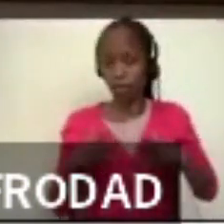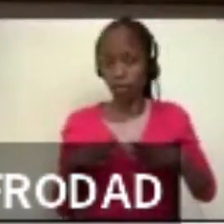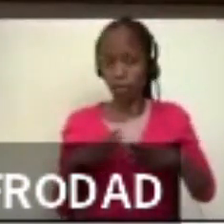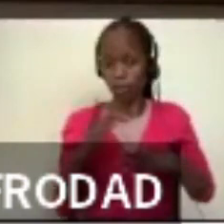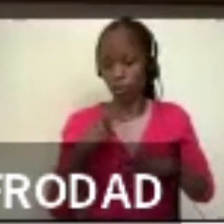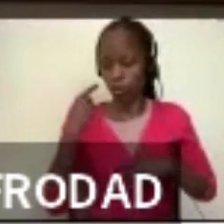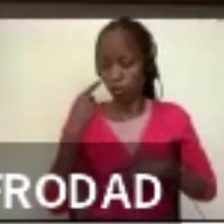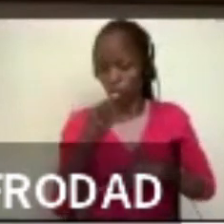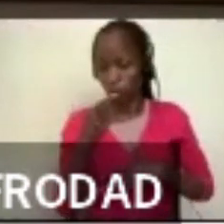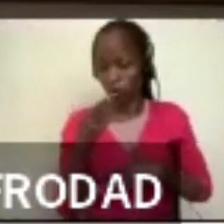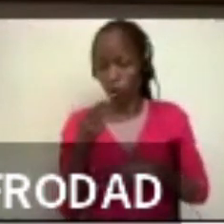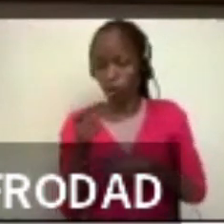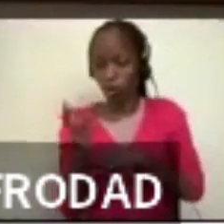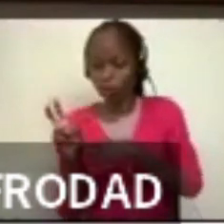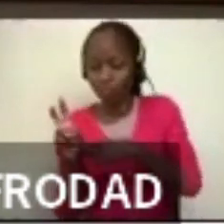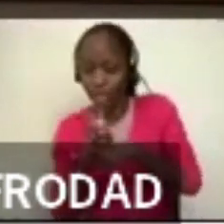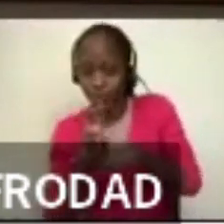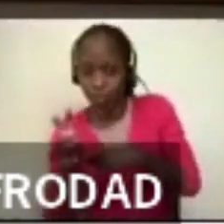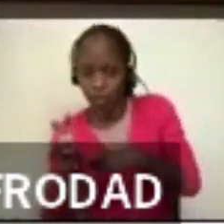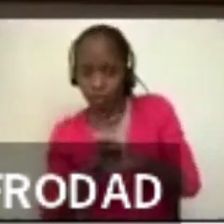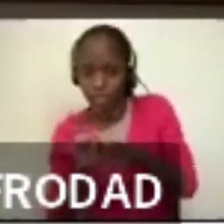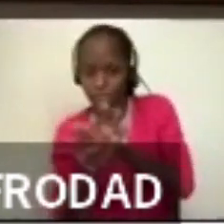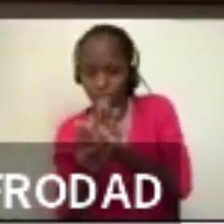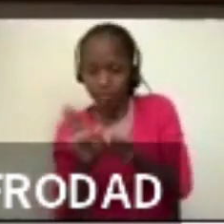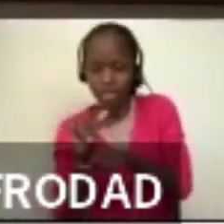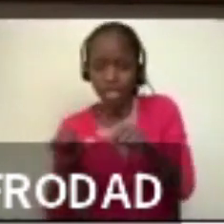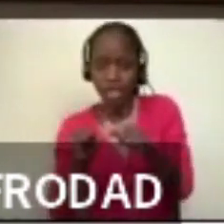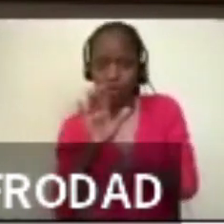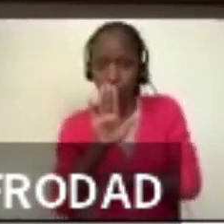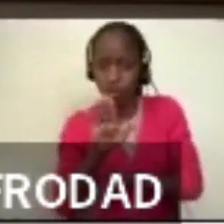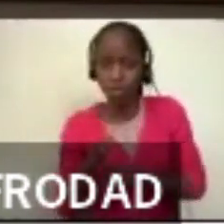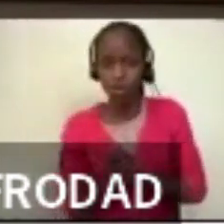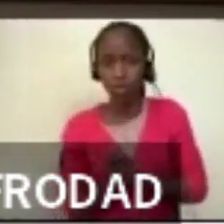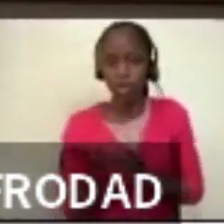chez moi au bureau pendant 1 mois, harcelée au téléphone